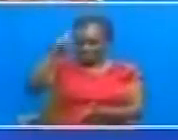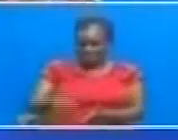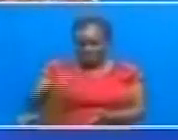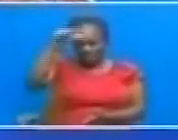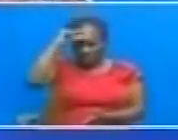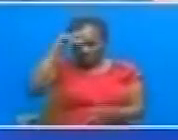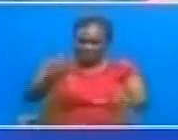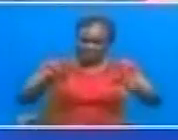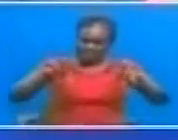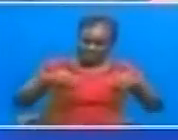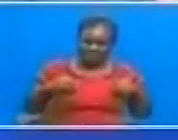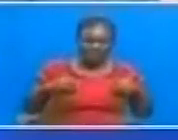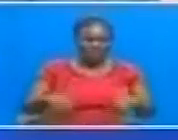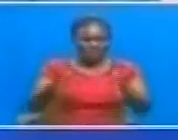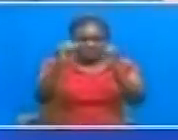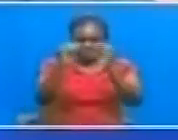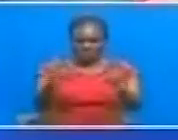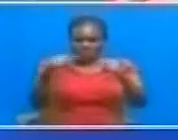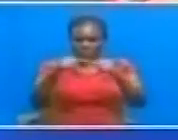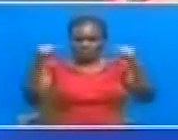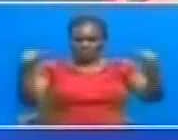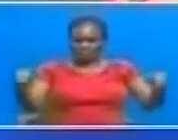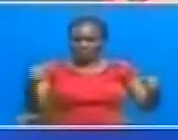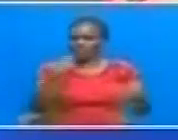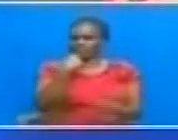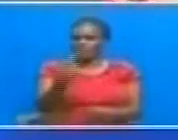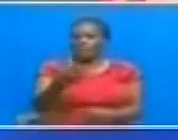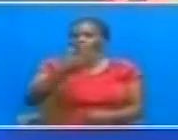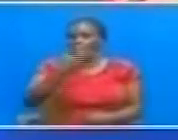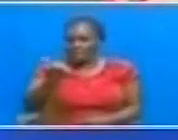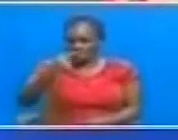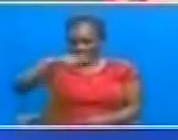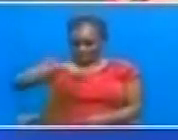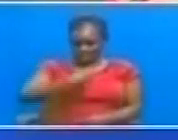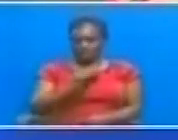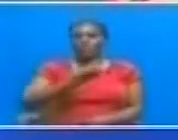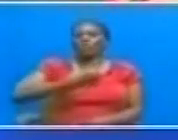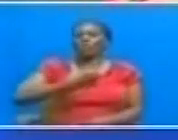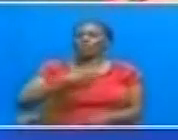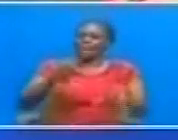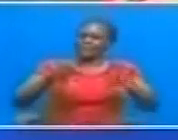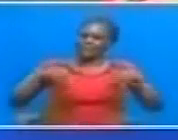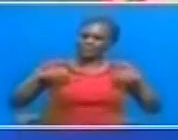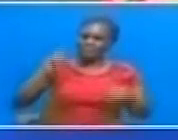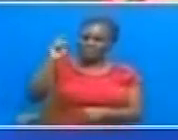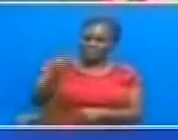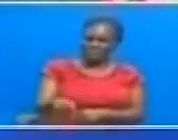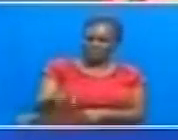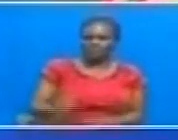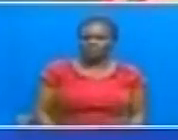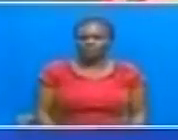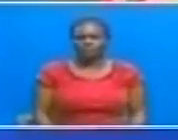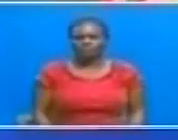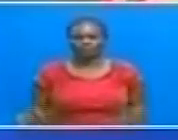serikali kuikumbatia. If our opponent's arguments are better than our own, then we should accept it and let it be.